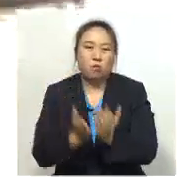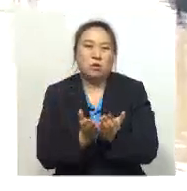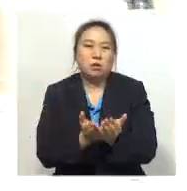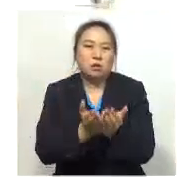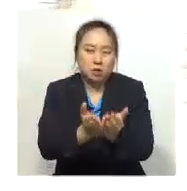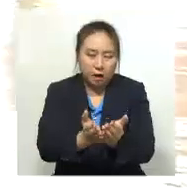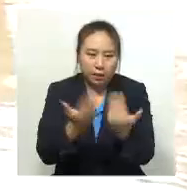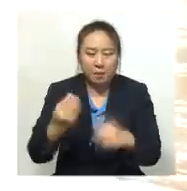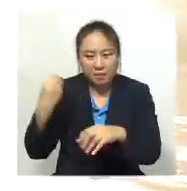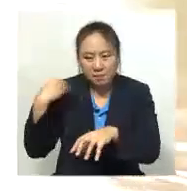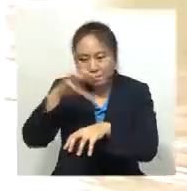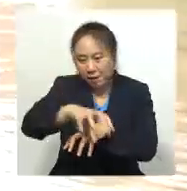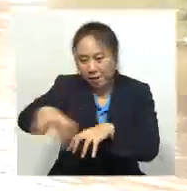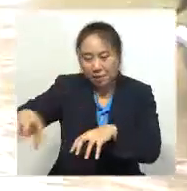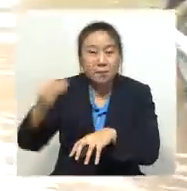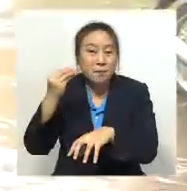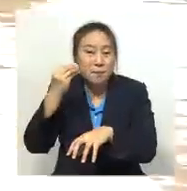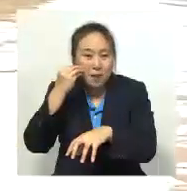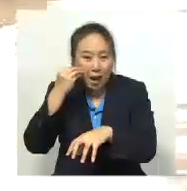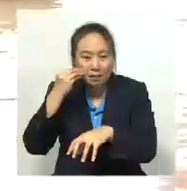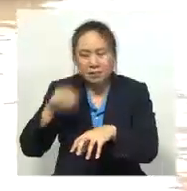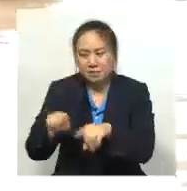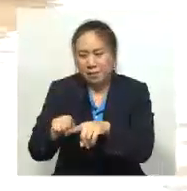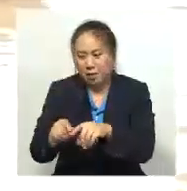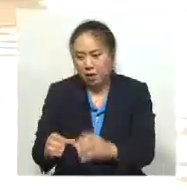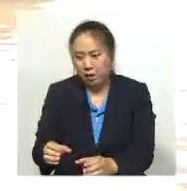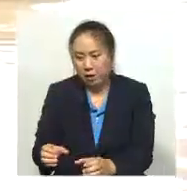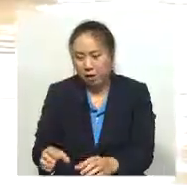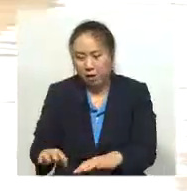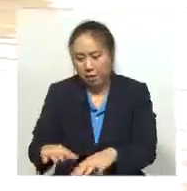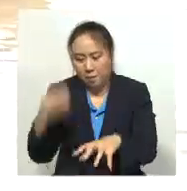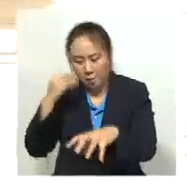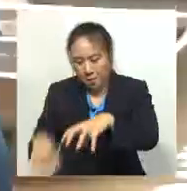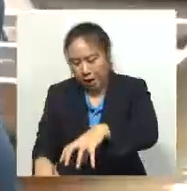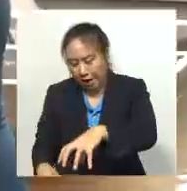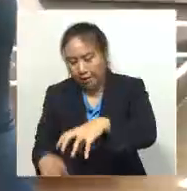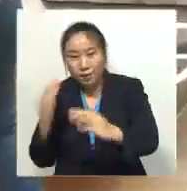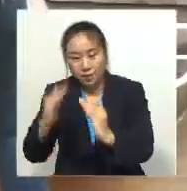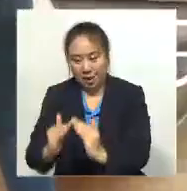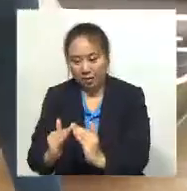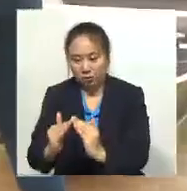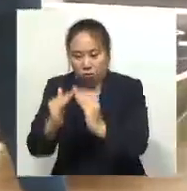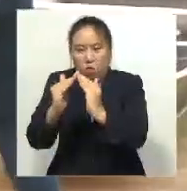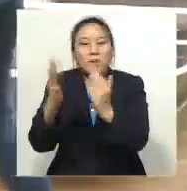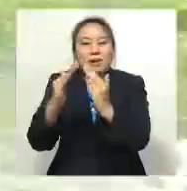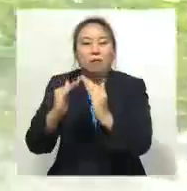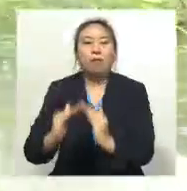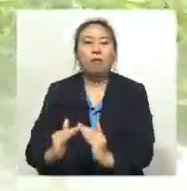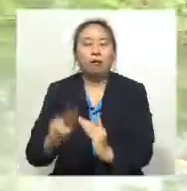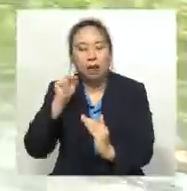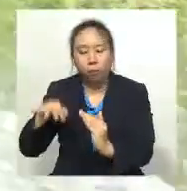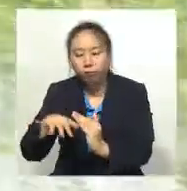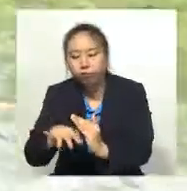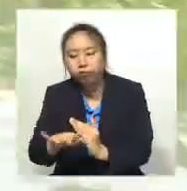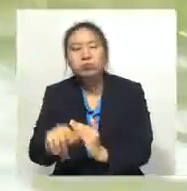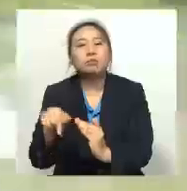นะคะแล้วหลายๆหลังก็จะเป็นบ้านที่ไม่ได้ยกสูงก็จะท่วมถึงที่นอนบางคนย้ายไปที่ศูนย์นะคะบางครอบครัวก็ย้าย